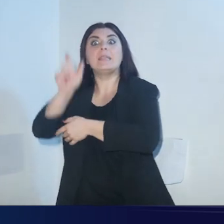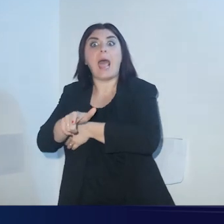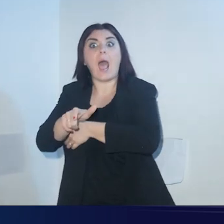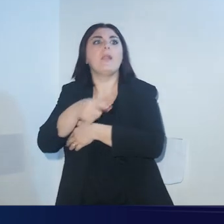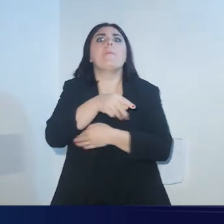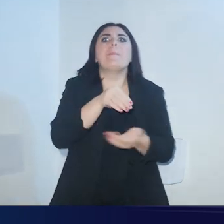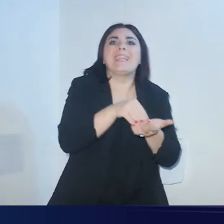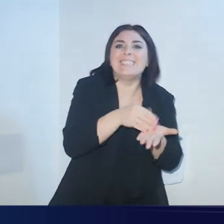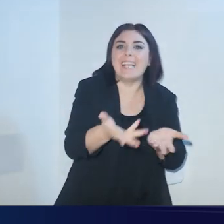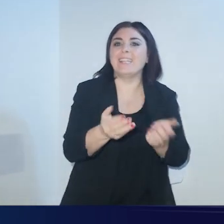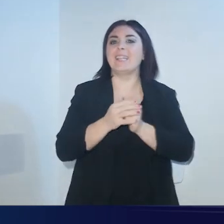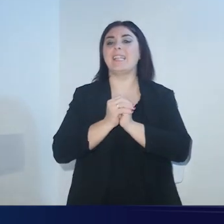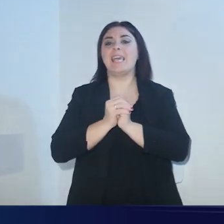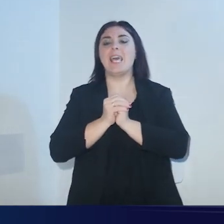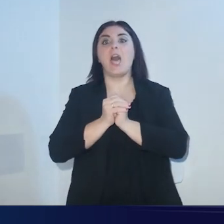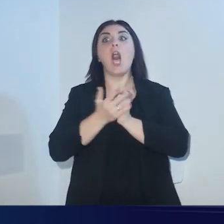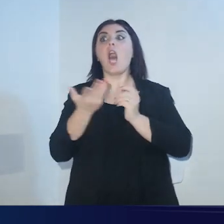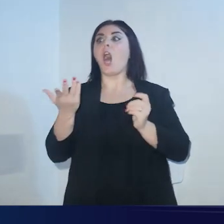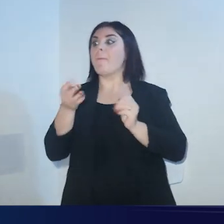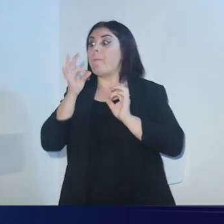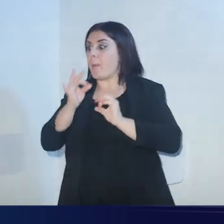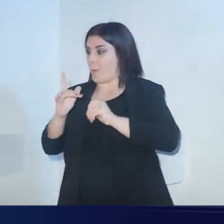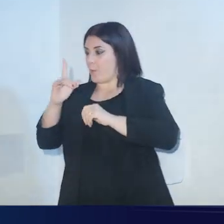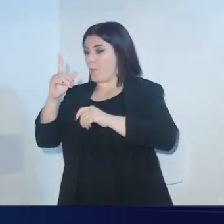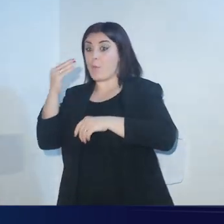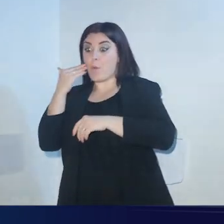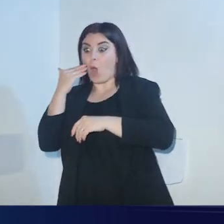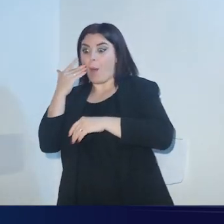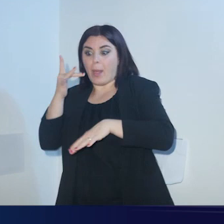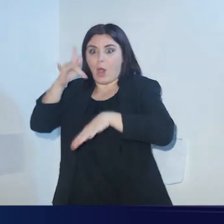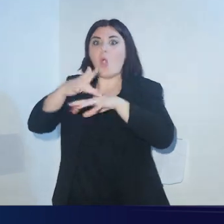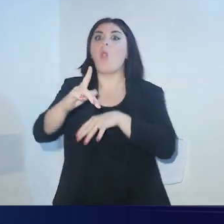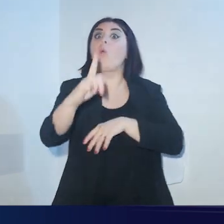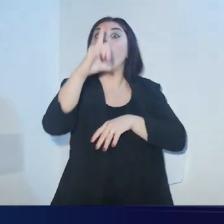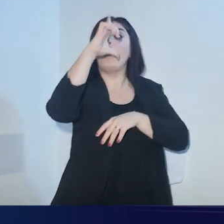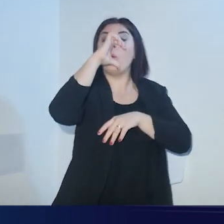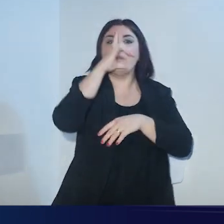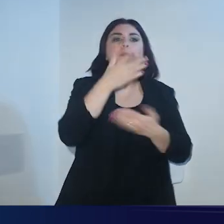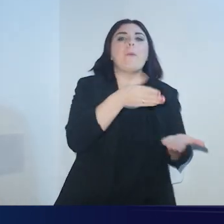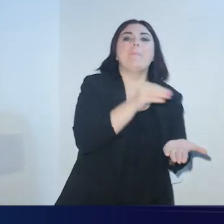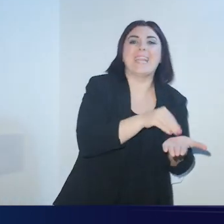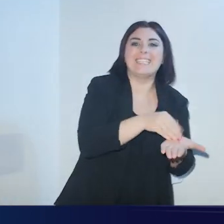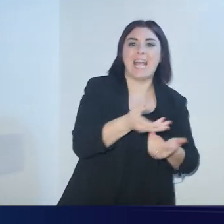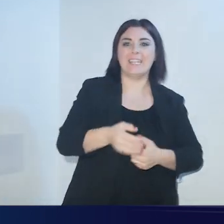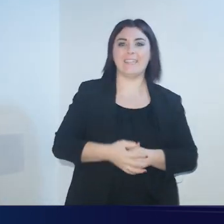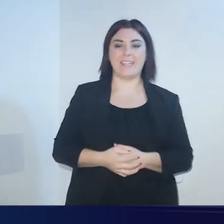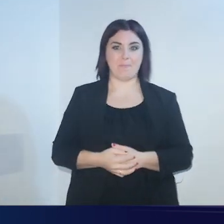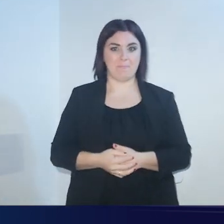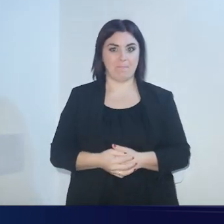era presente anche quando l'uomo è sbarcato per la prima volta sulla Luna. E